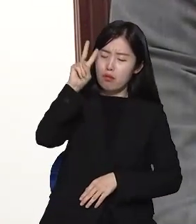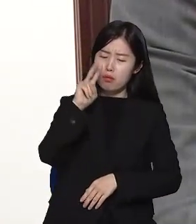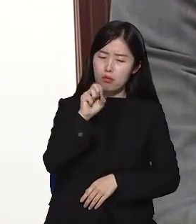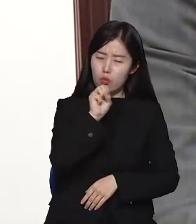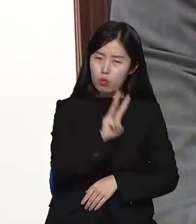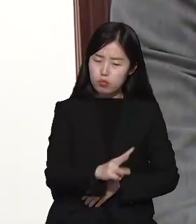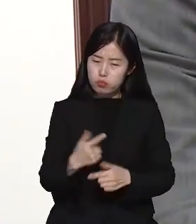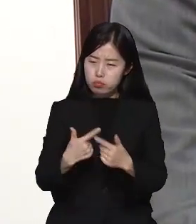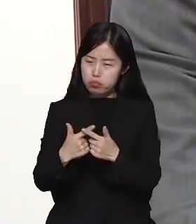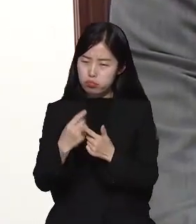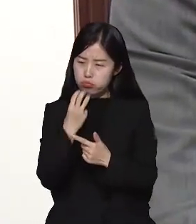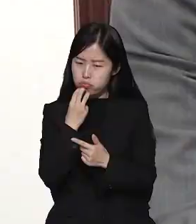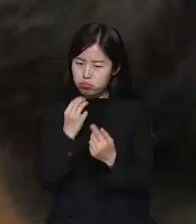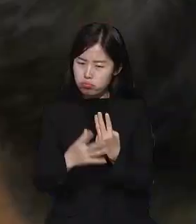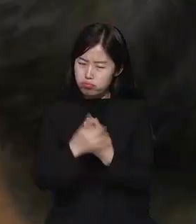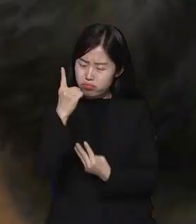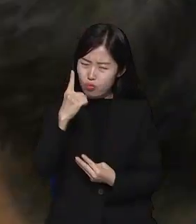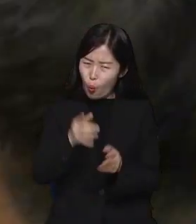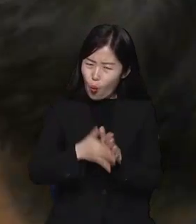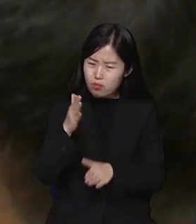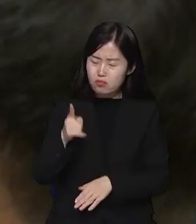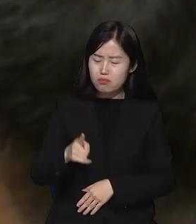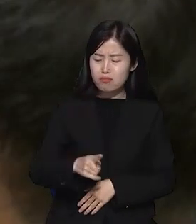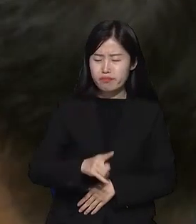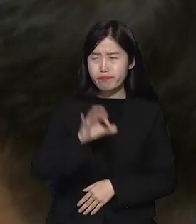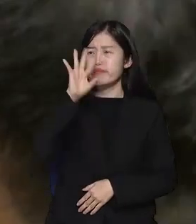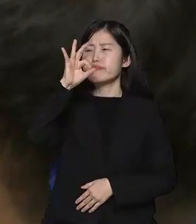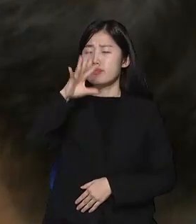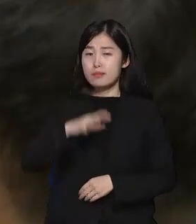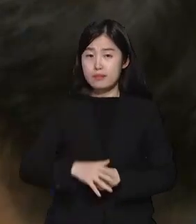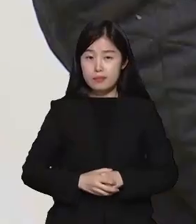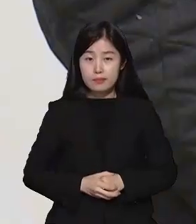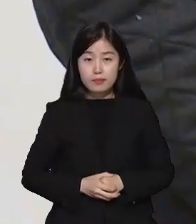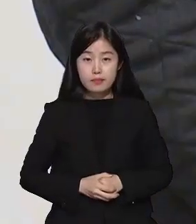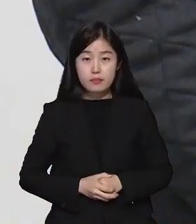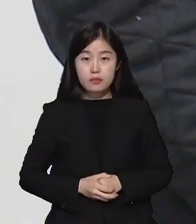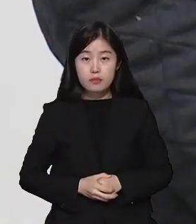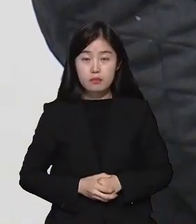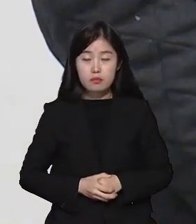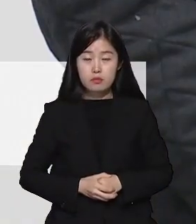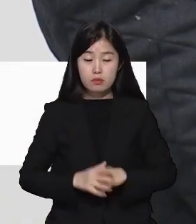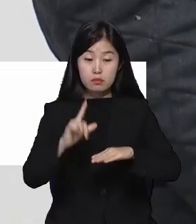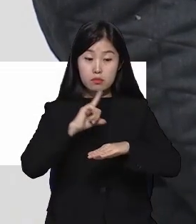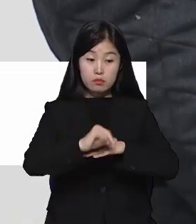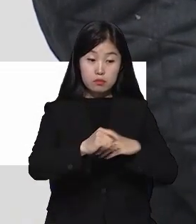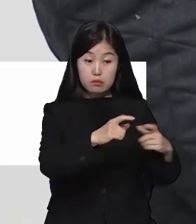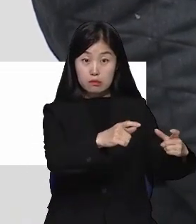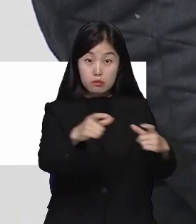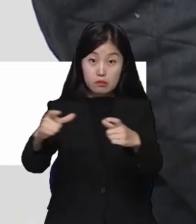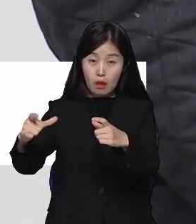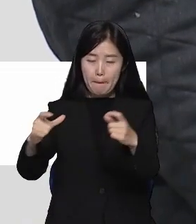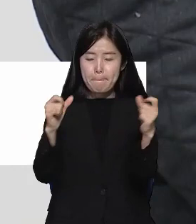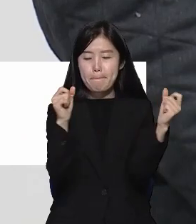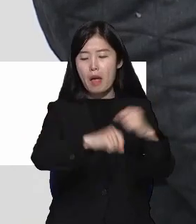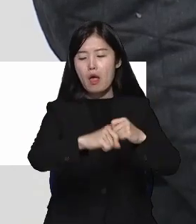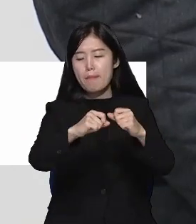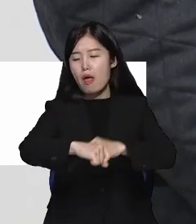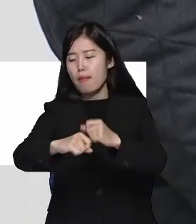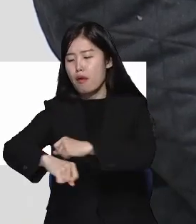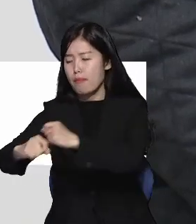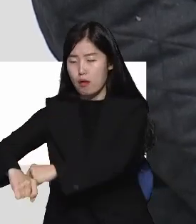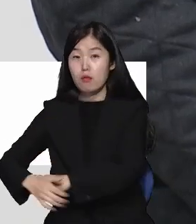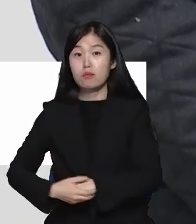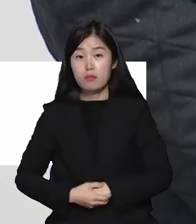광주 메가시티는 어불성설이라고 꼬집었습니다. 비수도권을 초토화할 것이다. 그러면 대한민국의